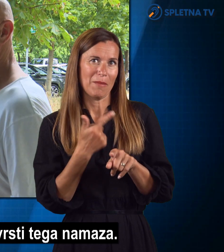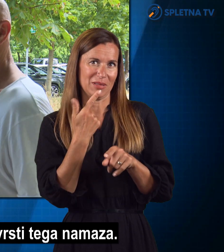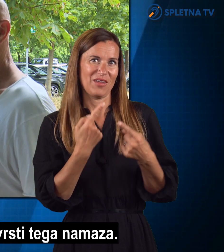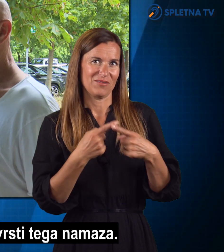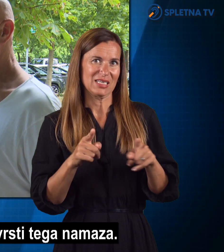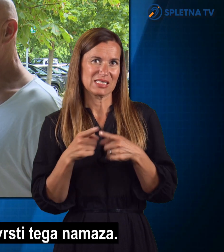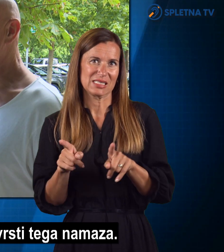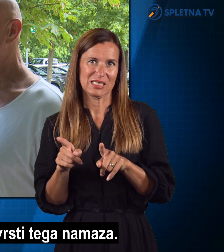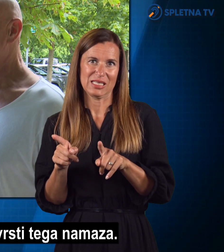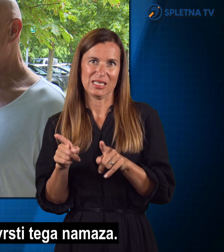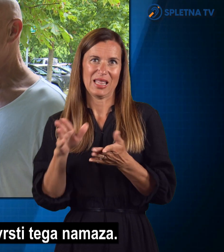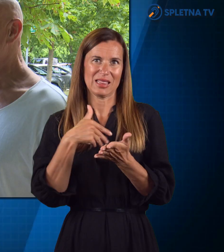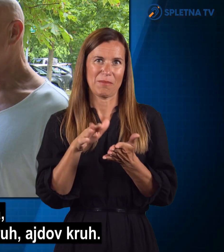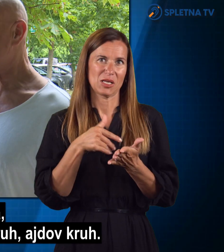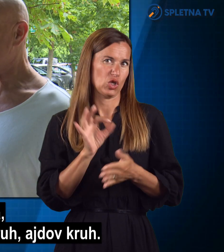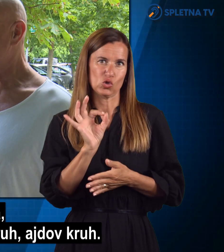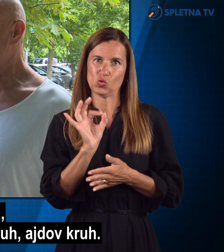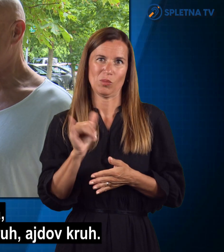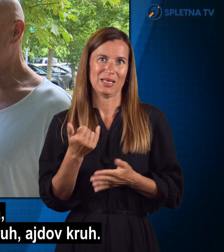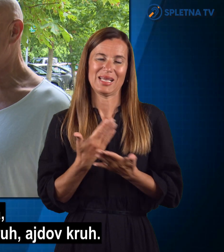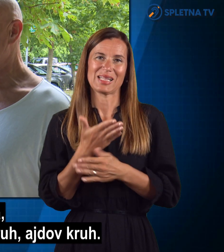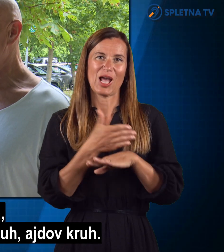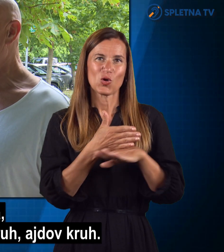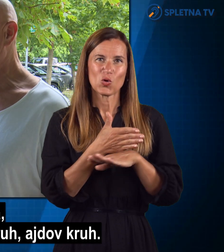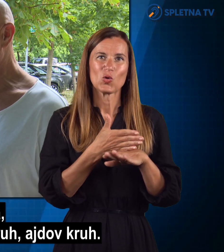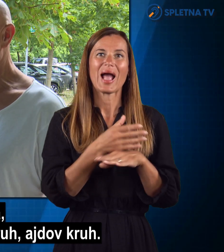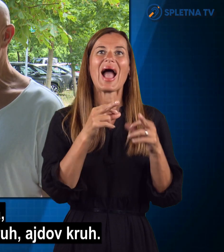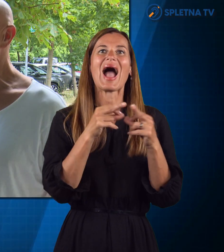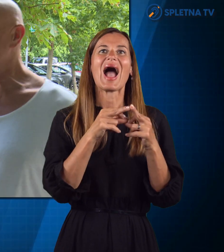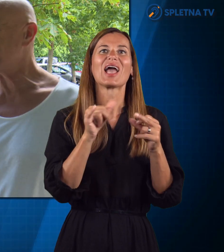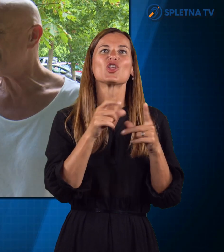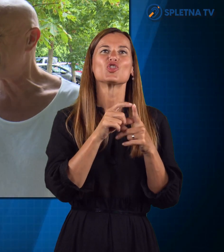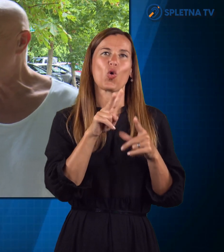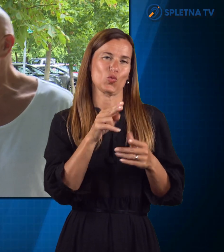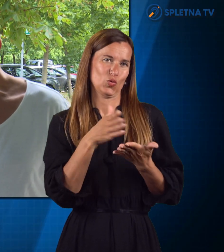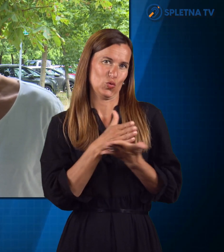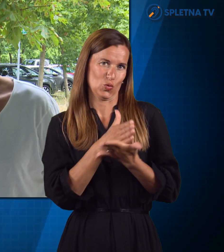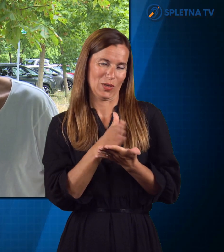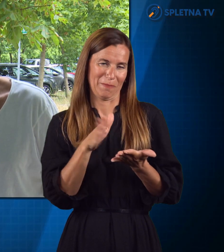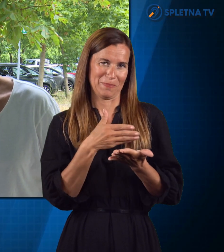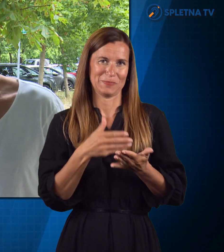2 vrsti tega namaza. Ja, super je za na kruh. Ajdov kruh.